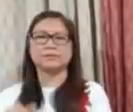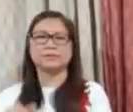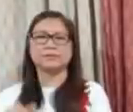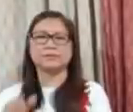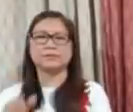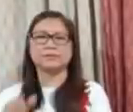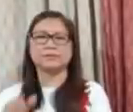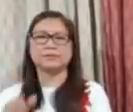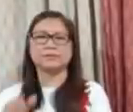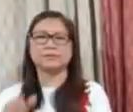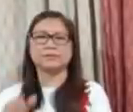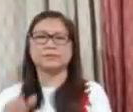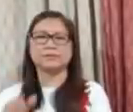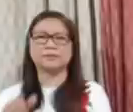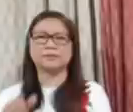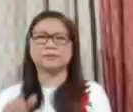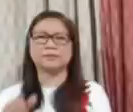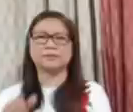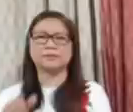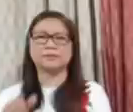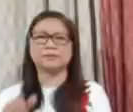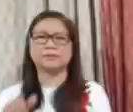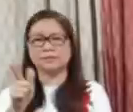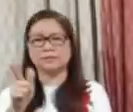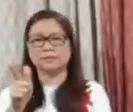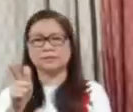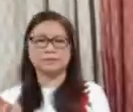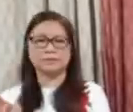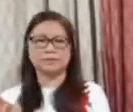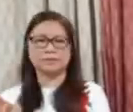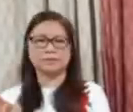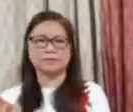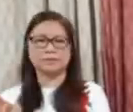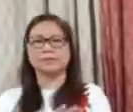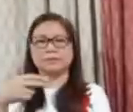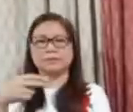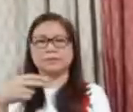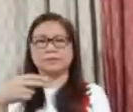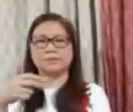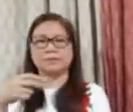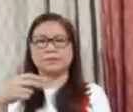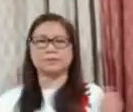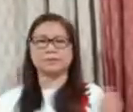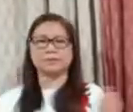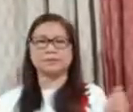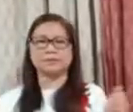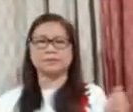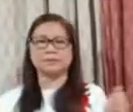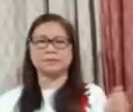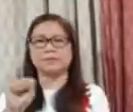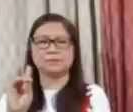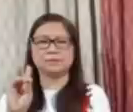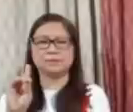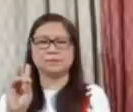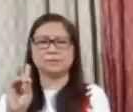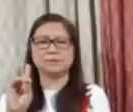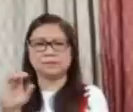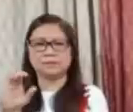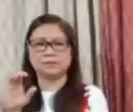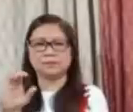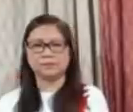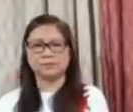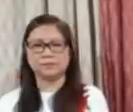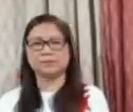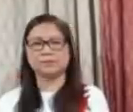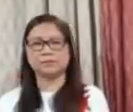kinakaharap, adikay ng Pampanga High School, katuwang ang City Division of San Fernando, na maihatid sa ating mga mag-aaral